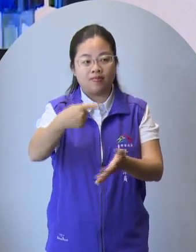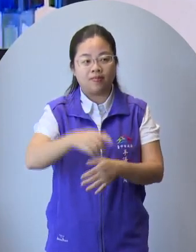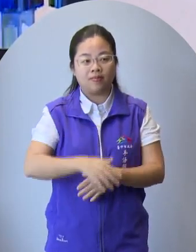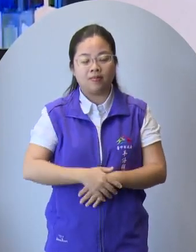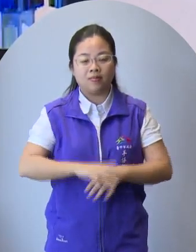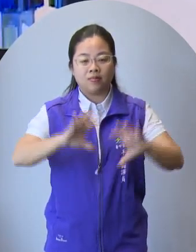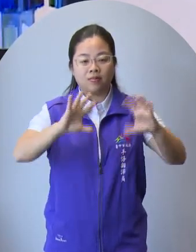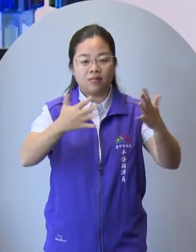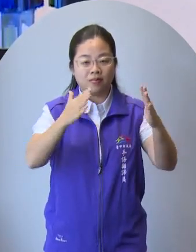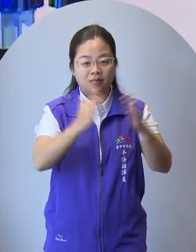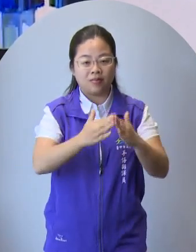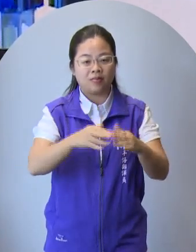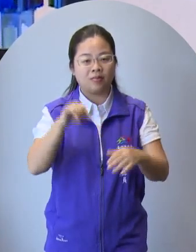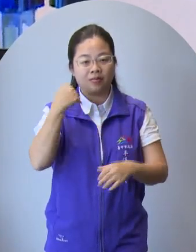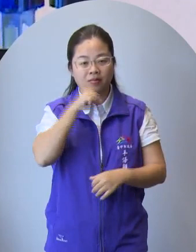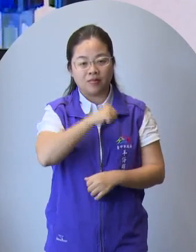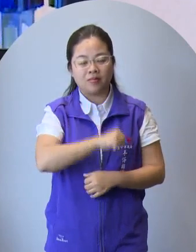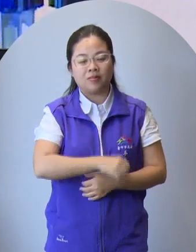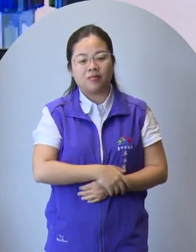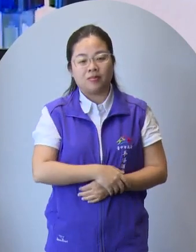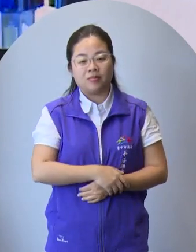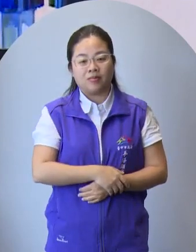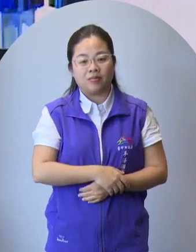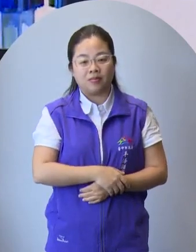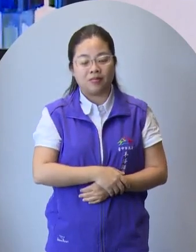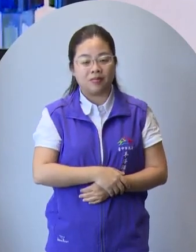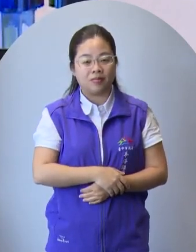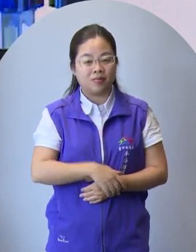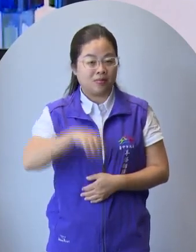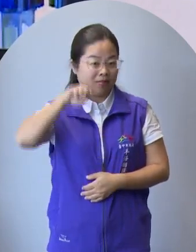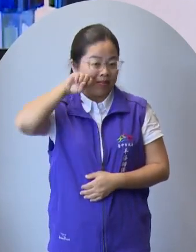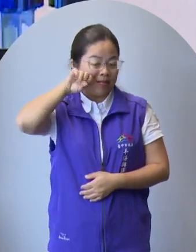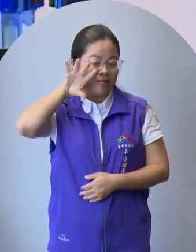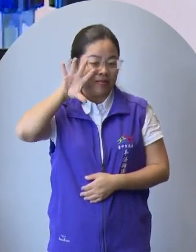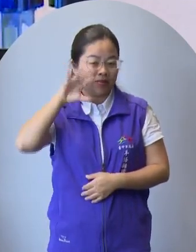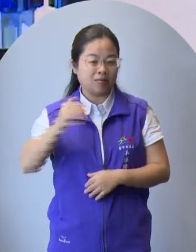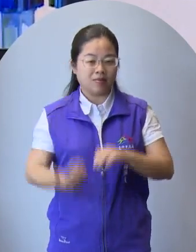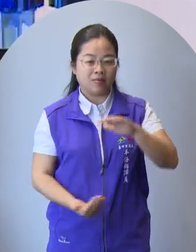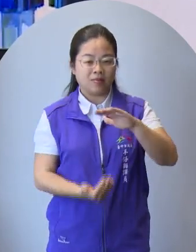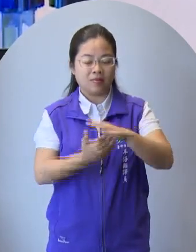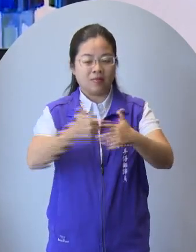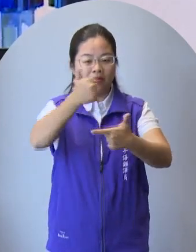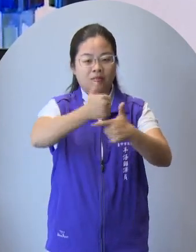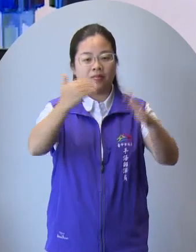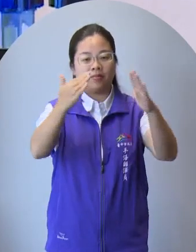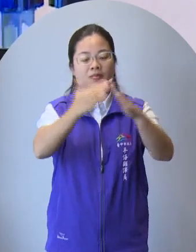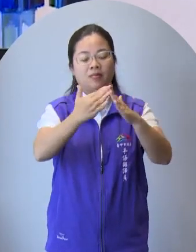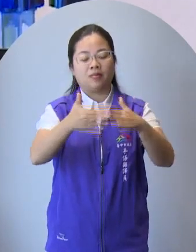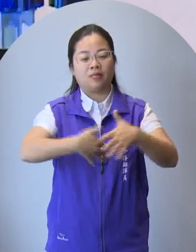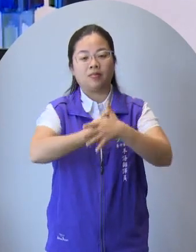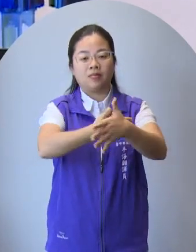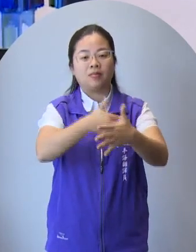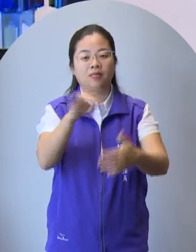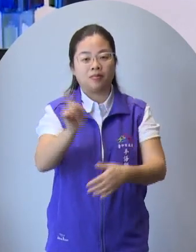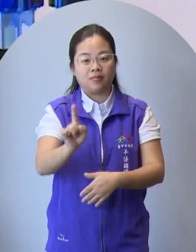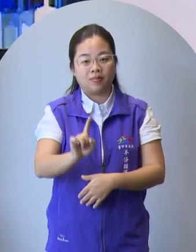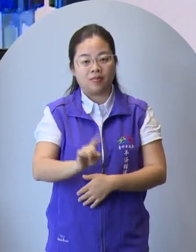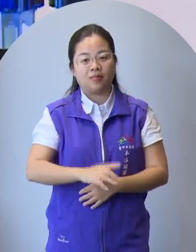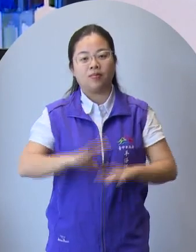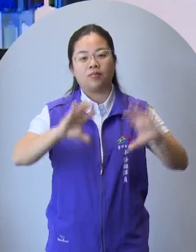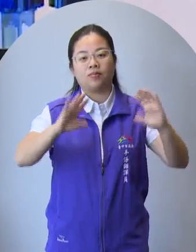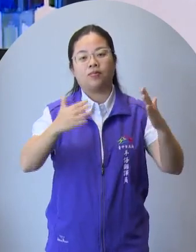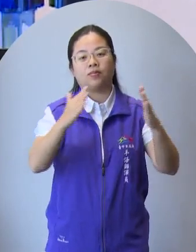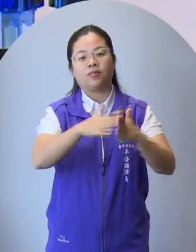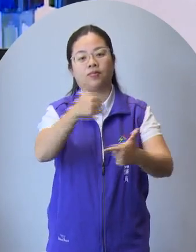一年一度哈国家台湾年度最高的荣誉的建筑奖啊，就是有关于国